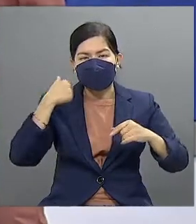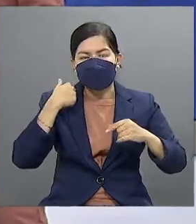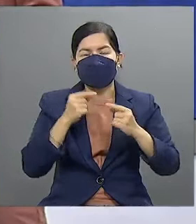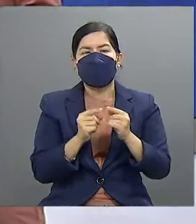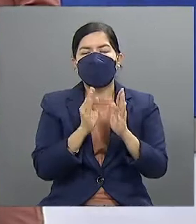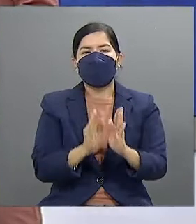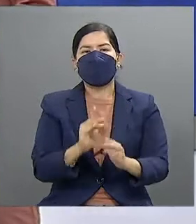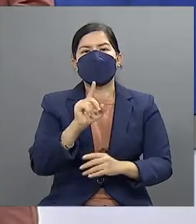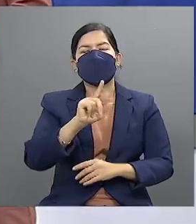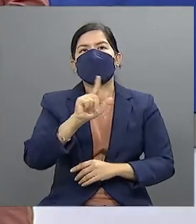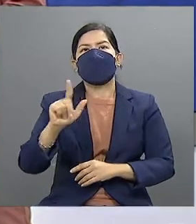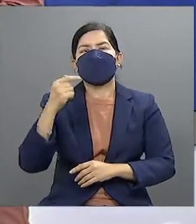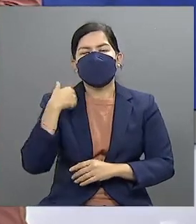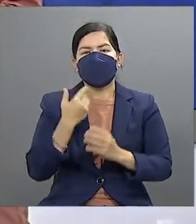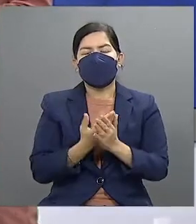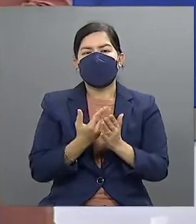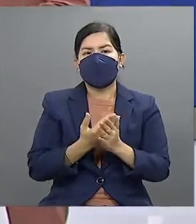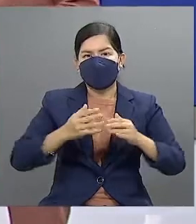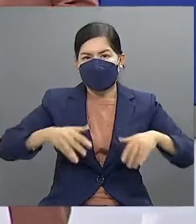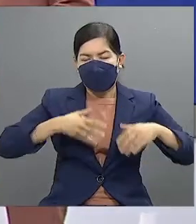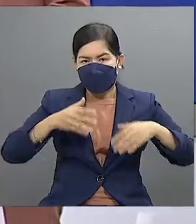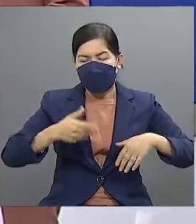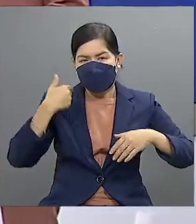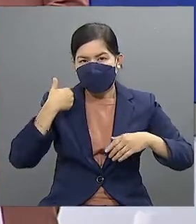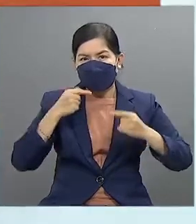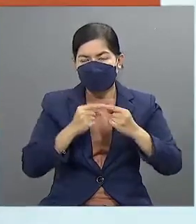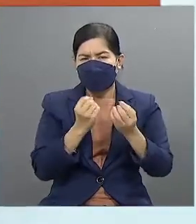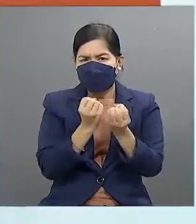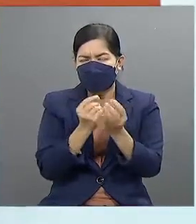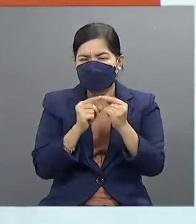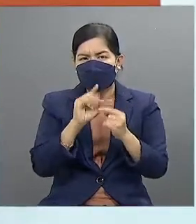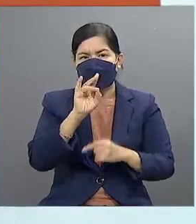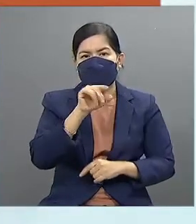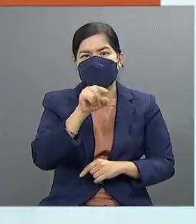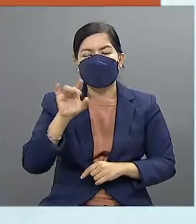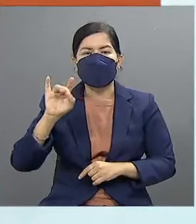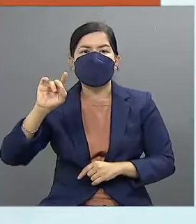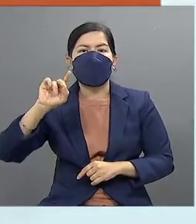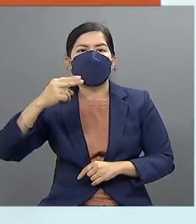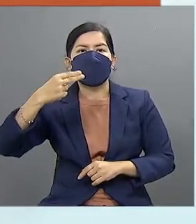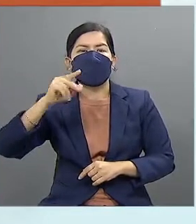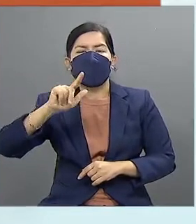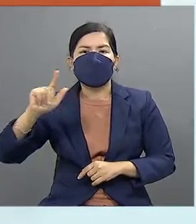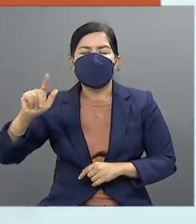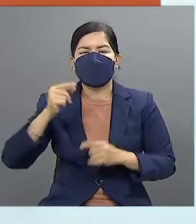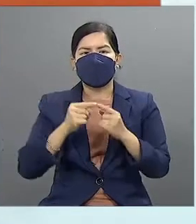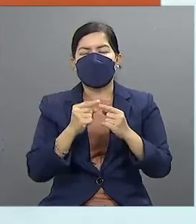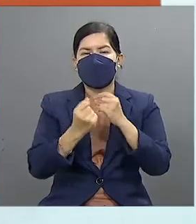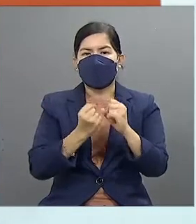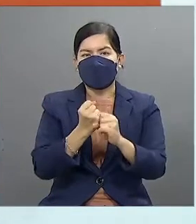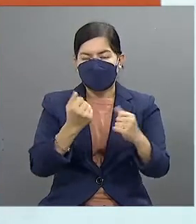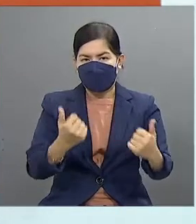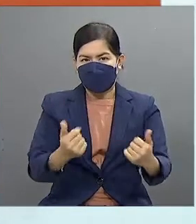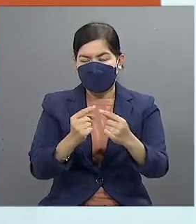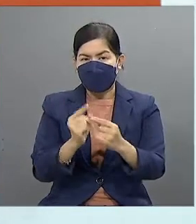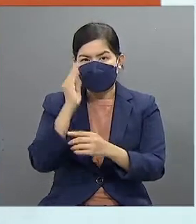ทบรายได้การท่องเที่ยวของไทยประมาณ 7-8 หมื่นล้านบาทเลยนะคะทีนี้เราบอกว่าปีหน้าเนี่ยจะถึงล้านคนก็จริงแต่